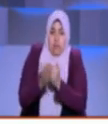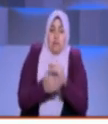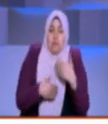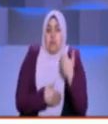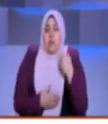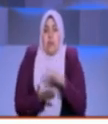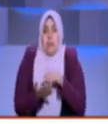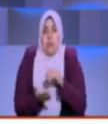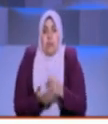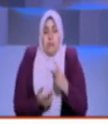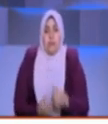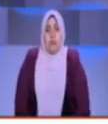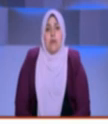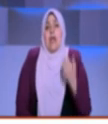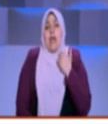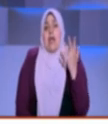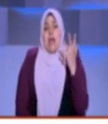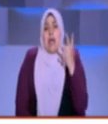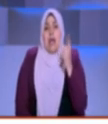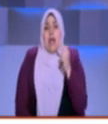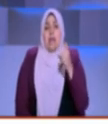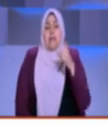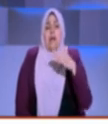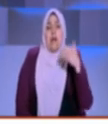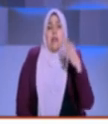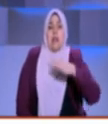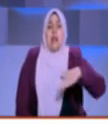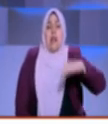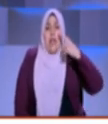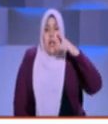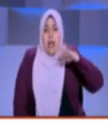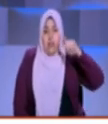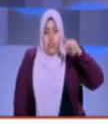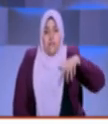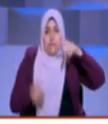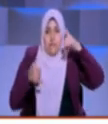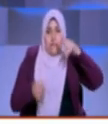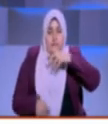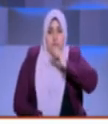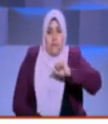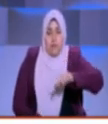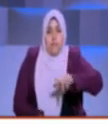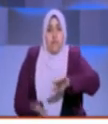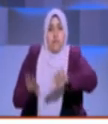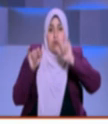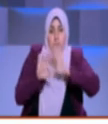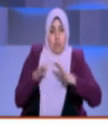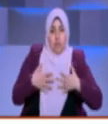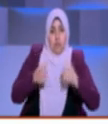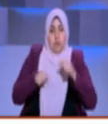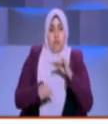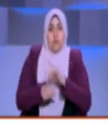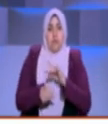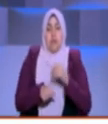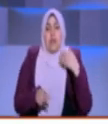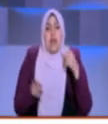نبدأ دائما بأعداد الخارجين أو الذين تم خروجهم من المستشفيات، إجمالي